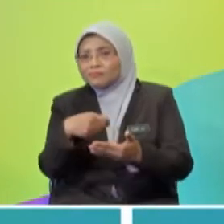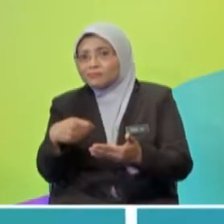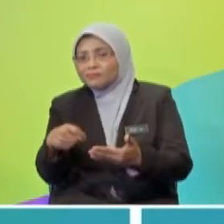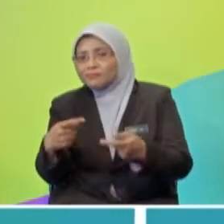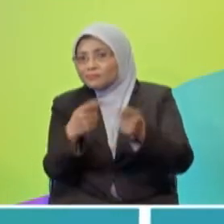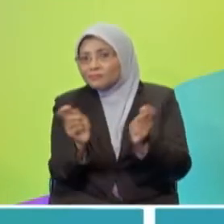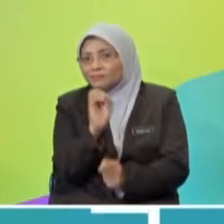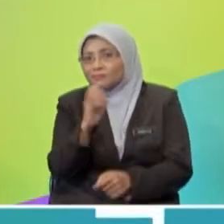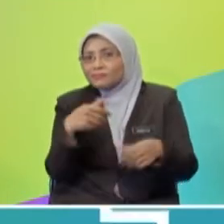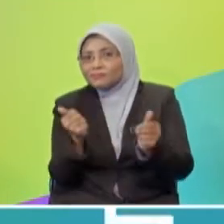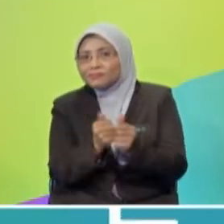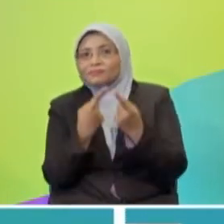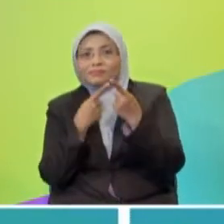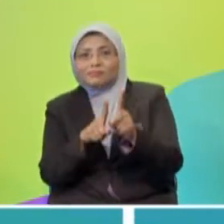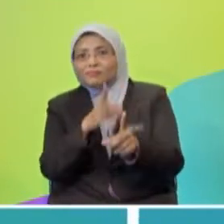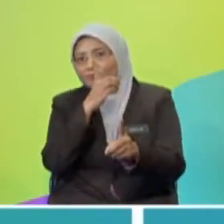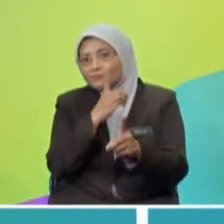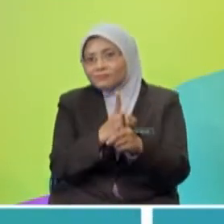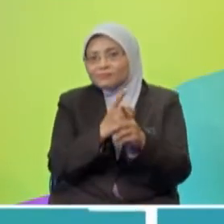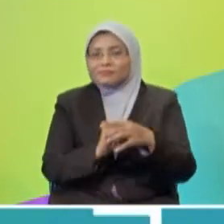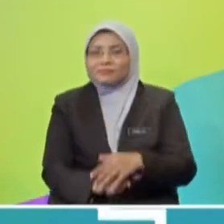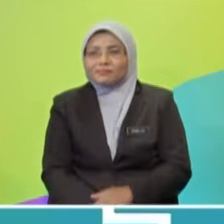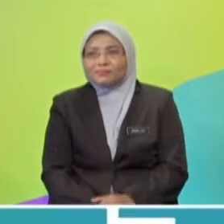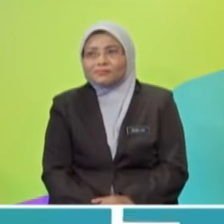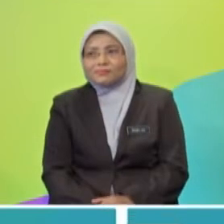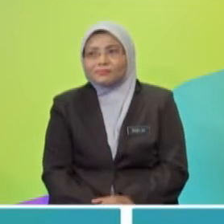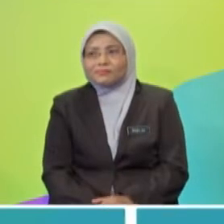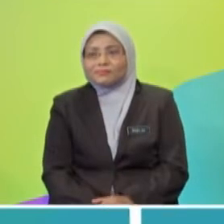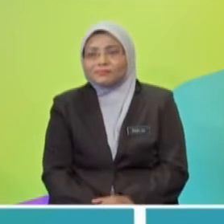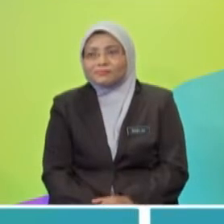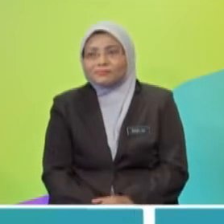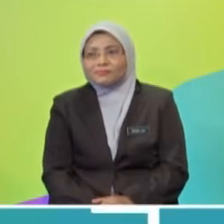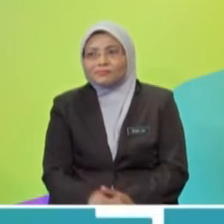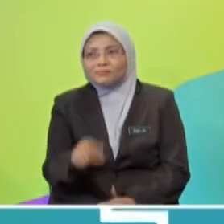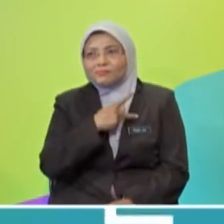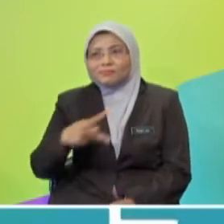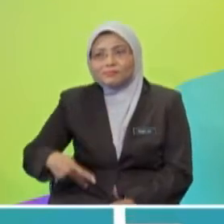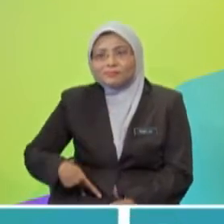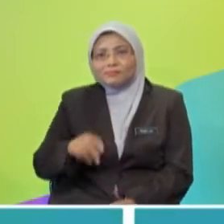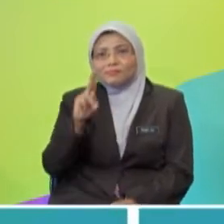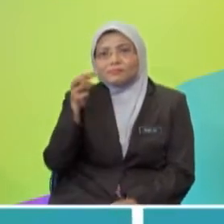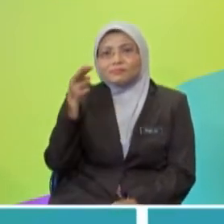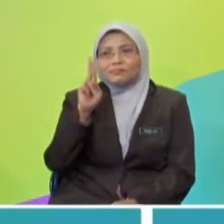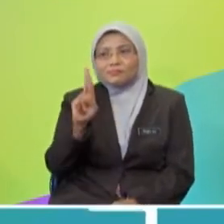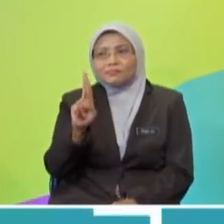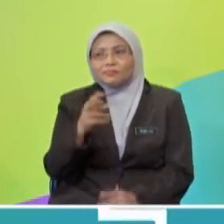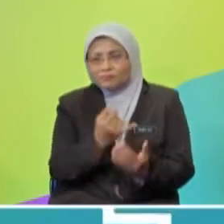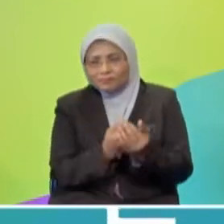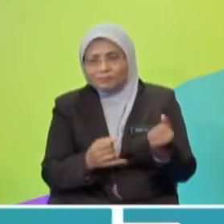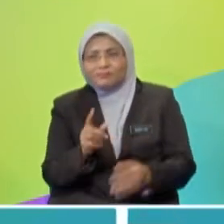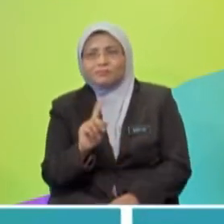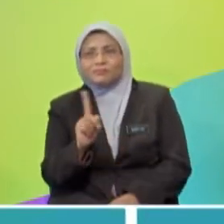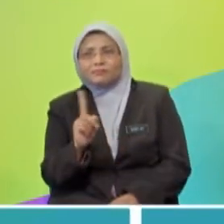Khalifah Umar bin khoththob radhiyallahu Anhu dilahirkan di mana pada tahun